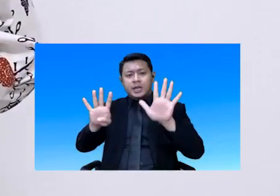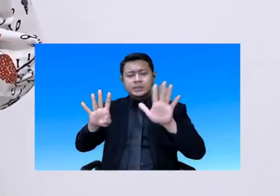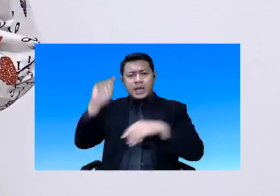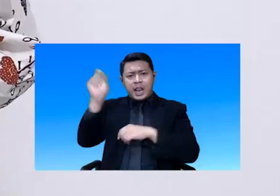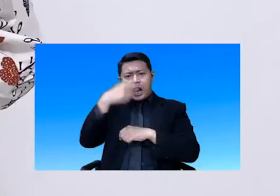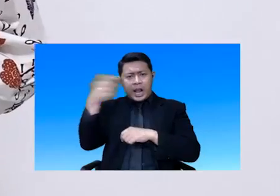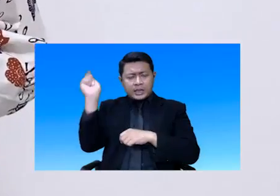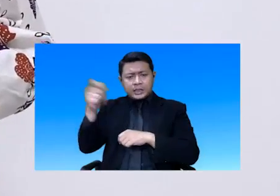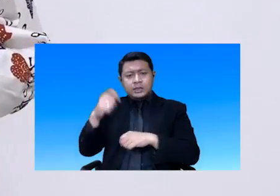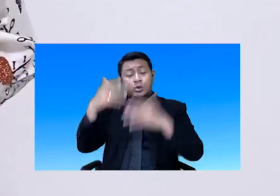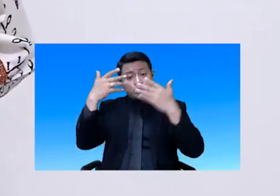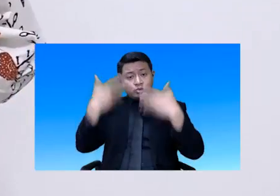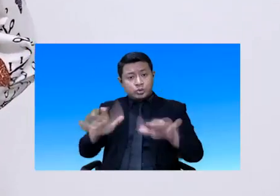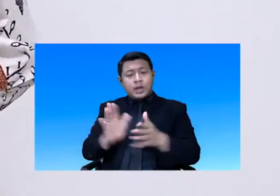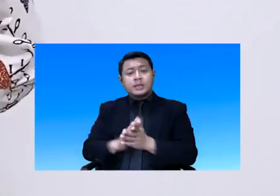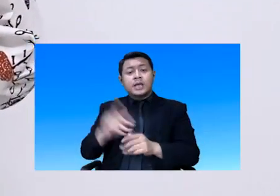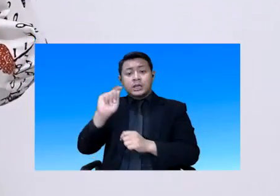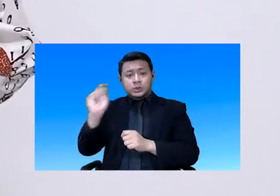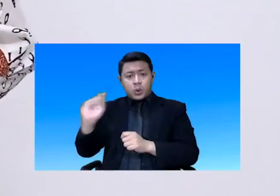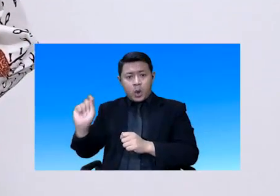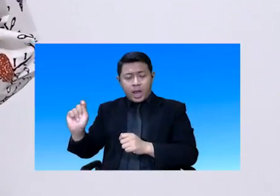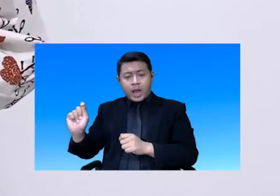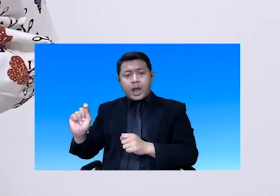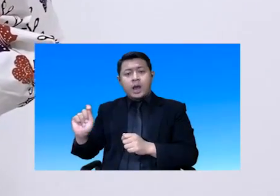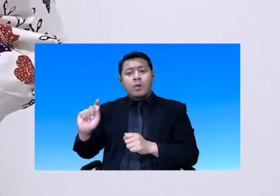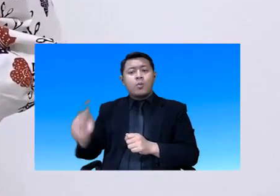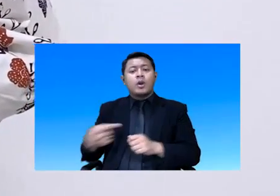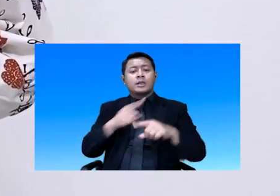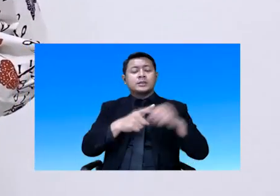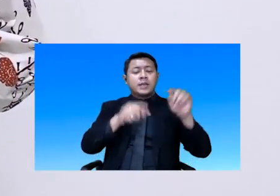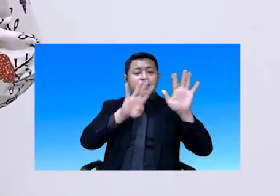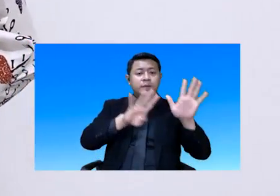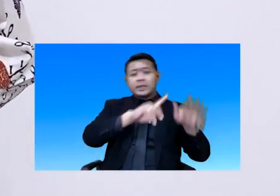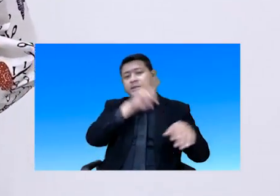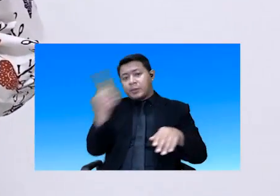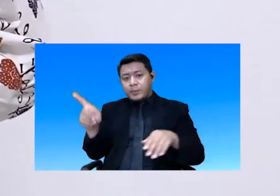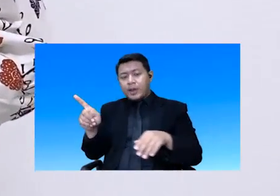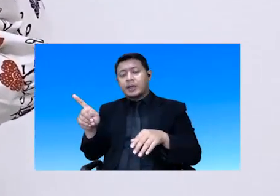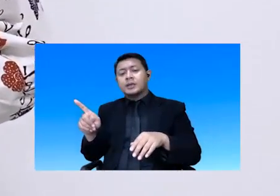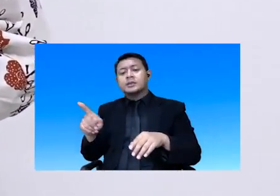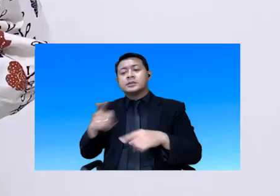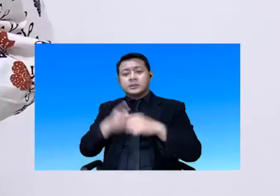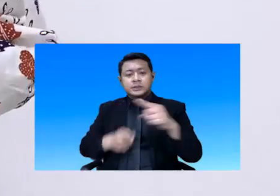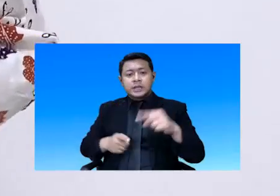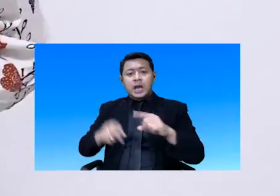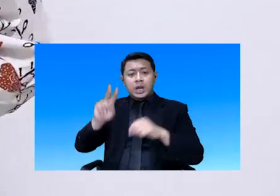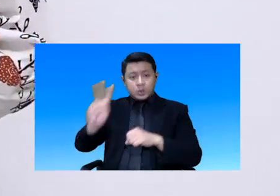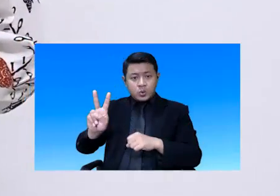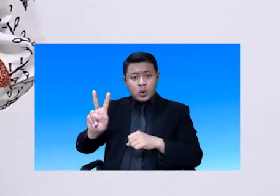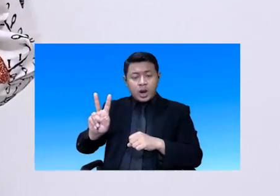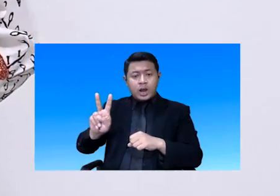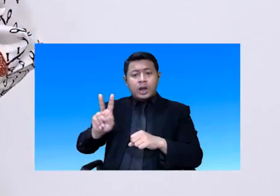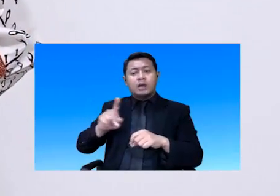berlatih, setelah itu saya sekolah dari pukul 8:30 sampai pukul 2:30, pukul